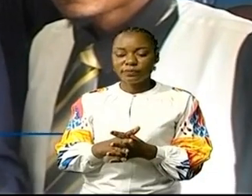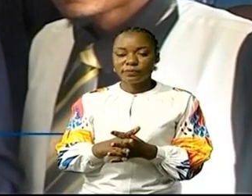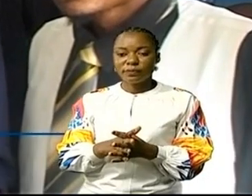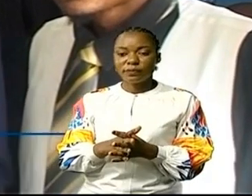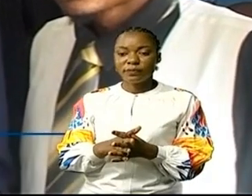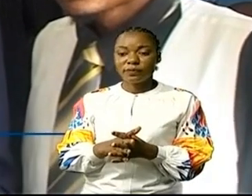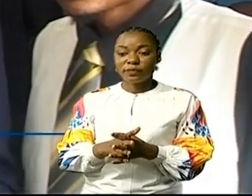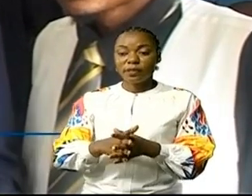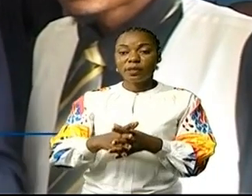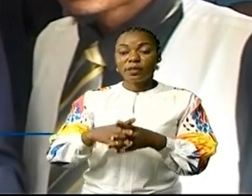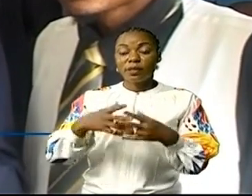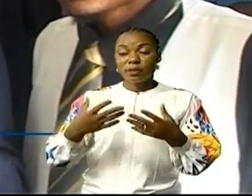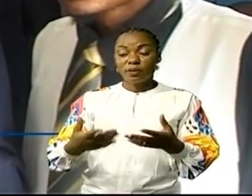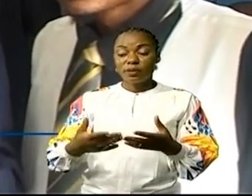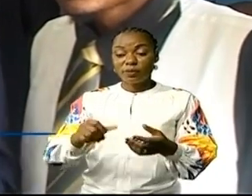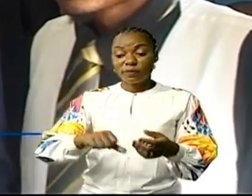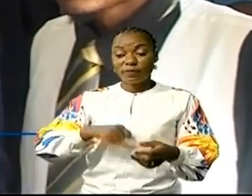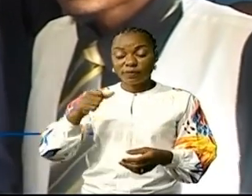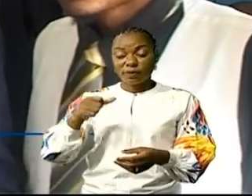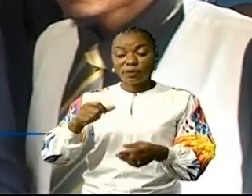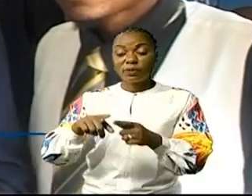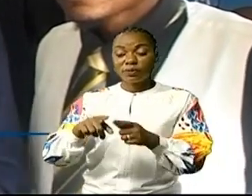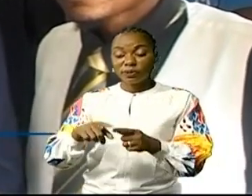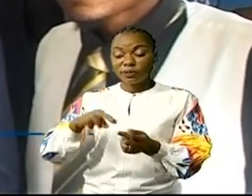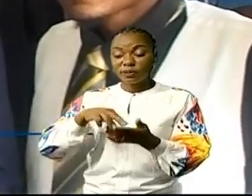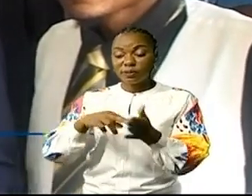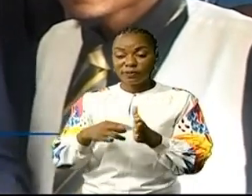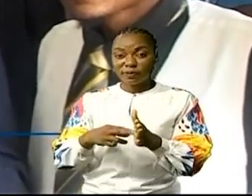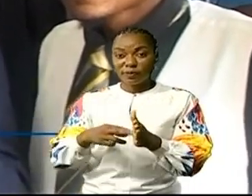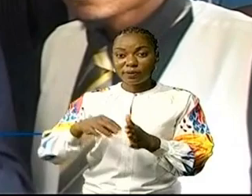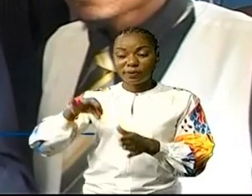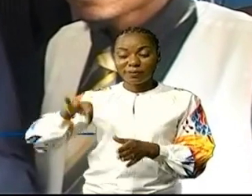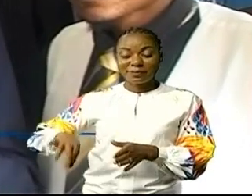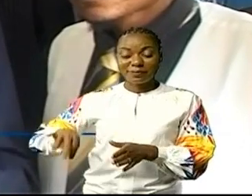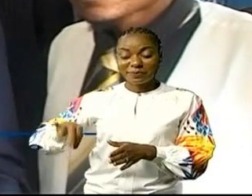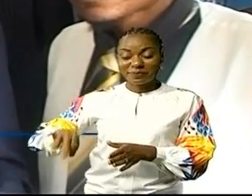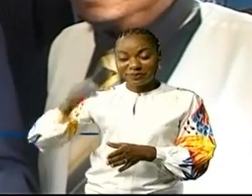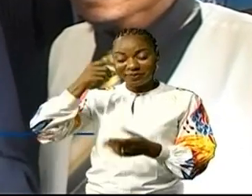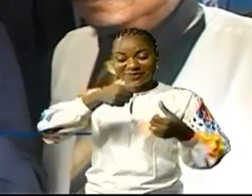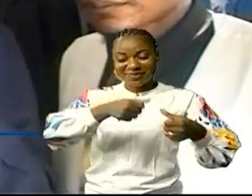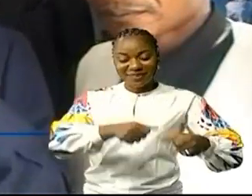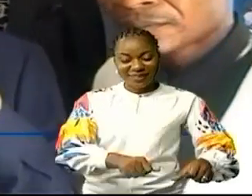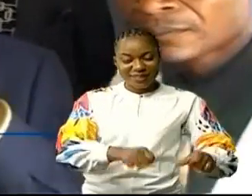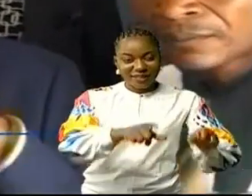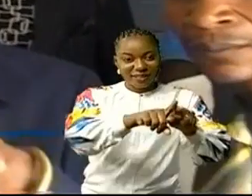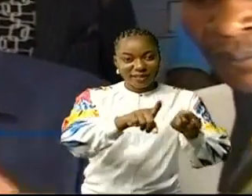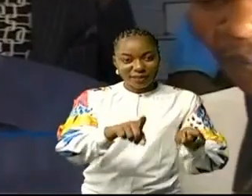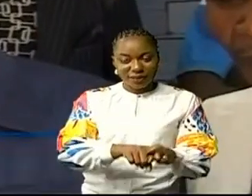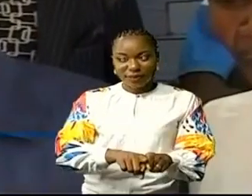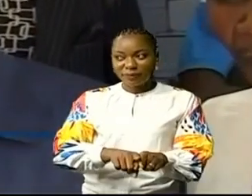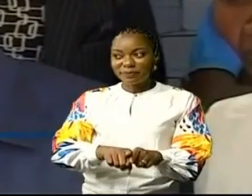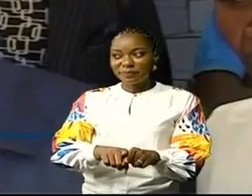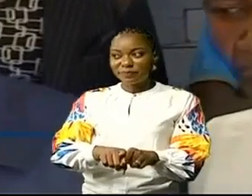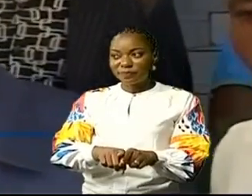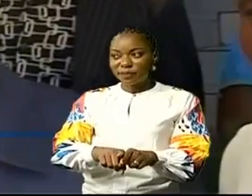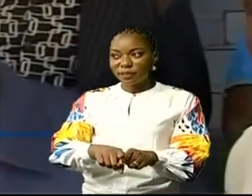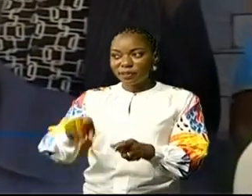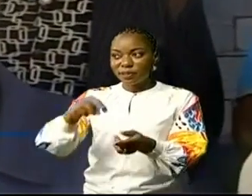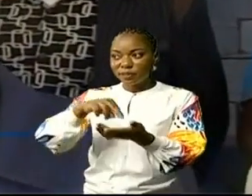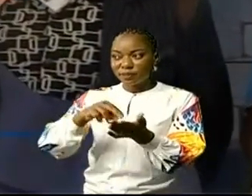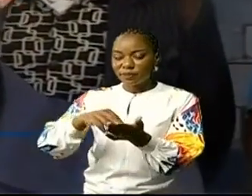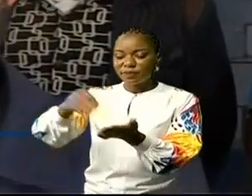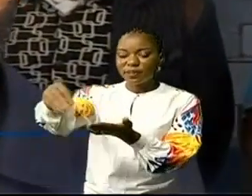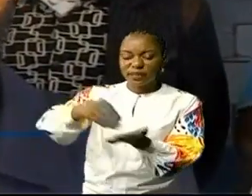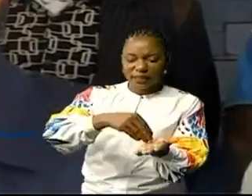nous devons faire en sorte que le trésor public puisse rester intact et que maximiser les